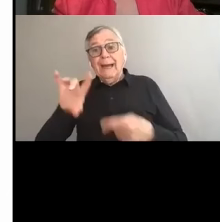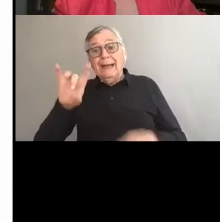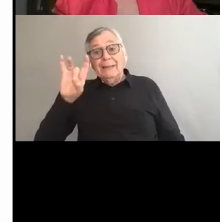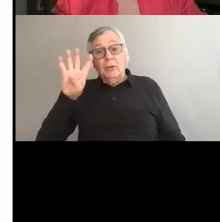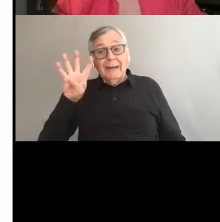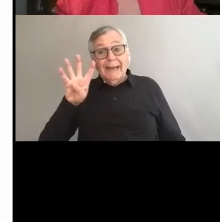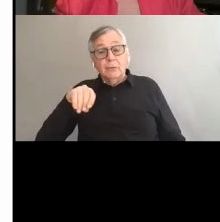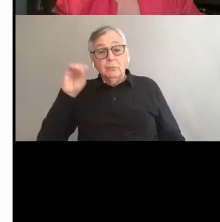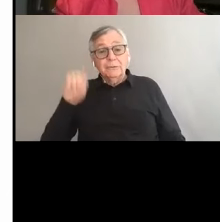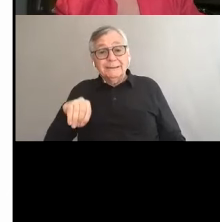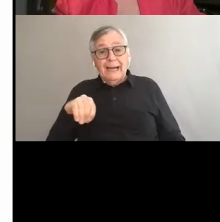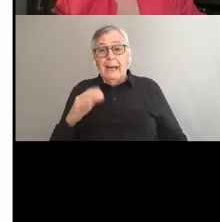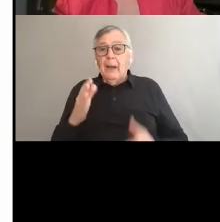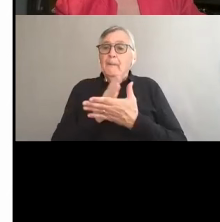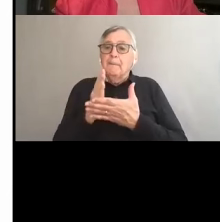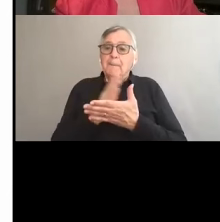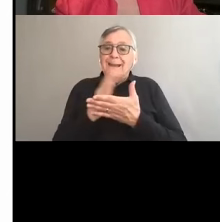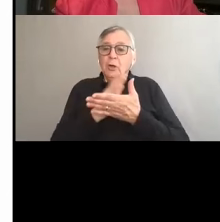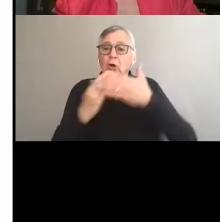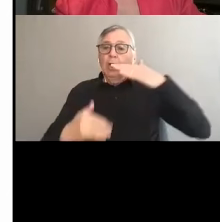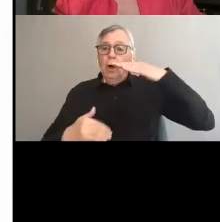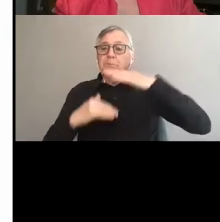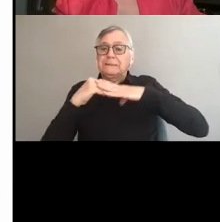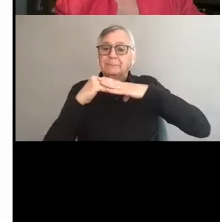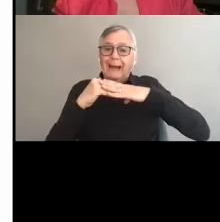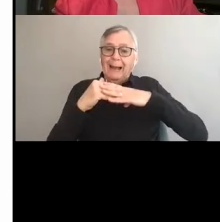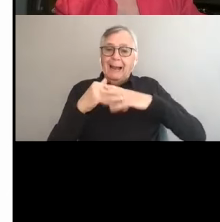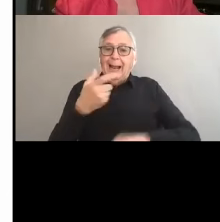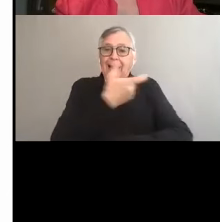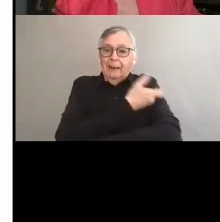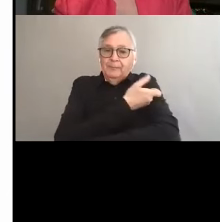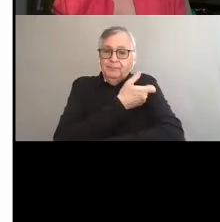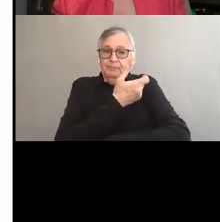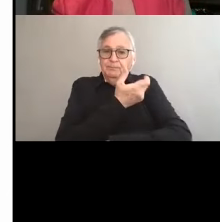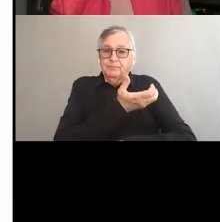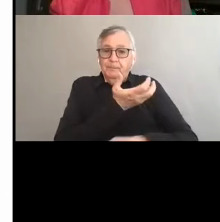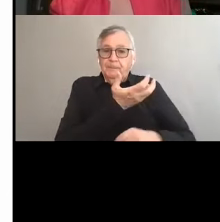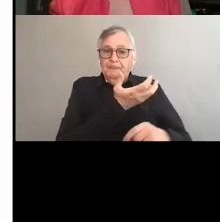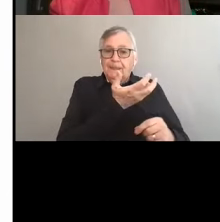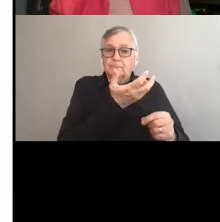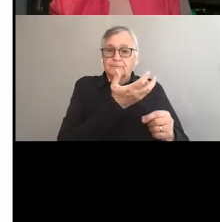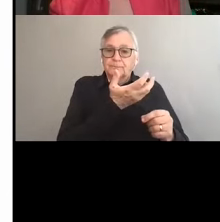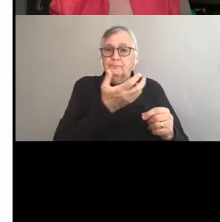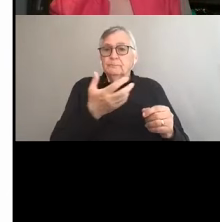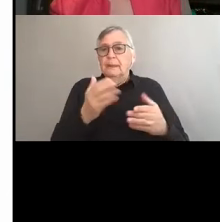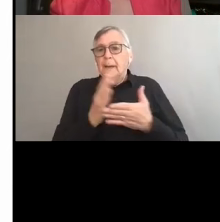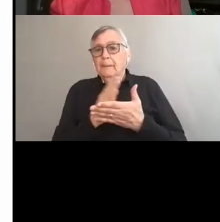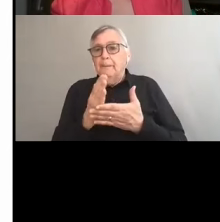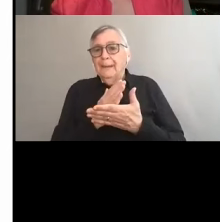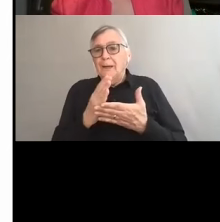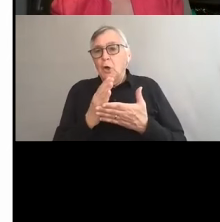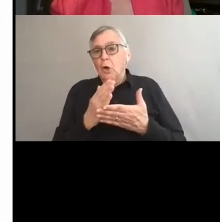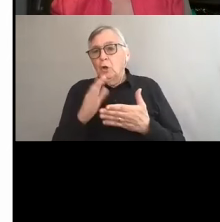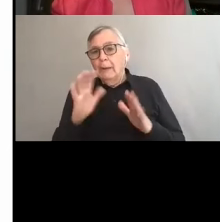on regarde la période optimale d'administration des doses, qui est maintenant la période qui est utilisée,